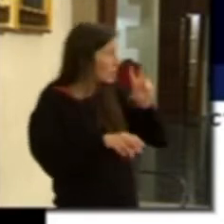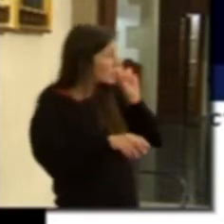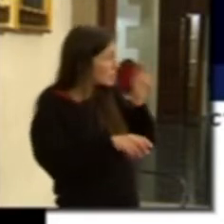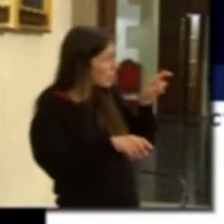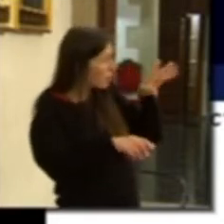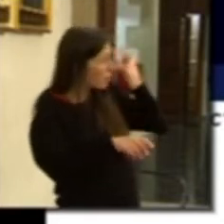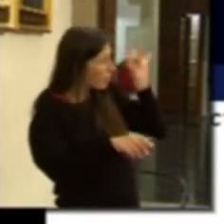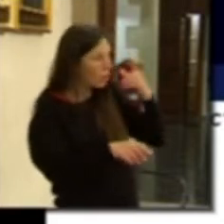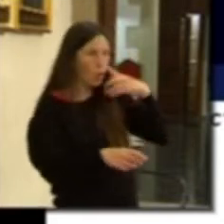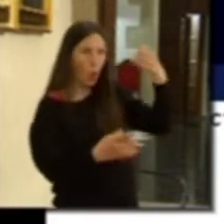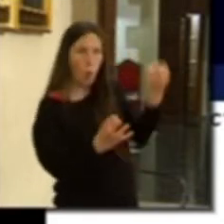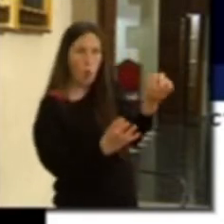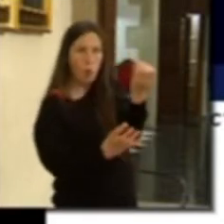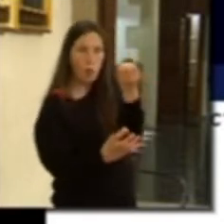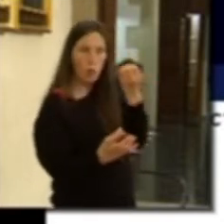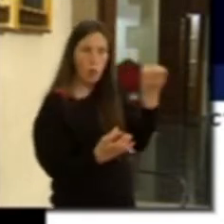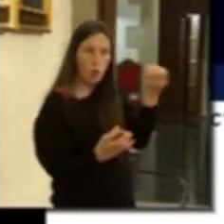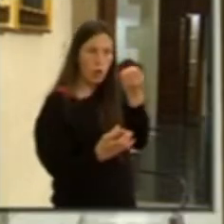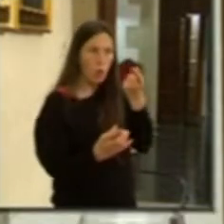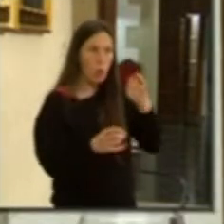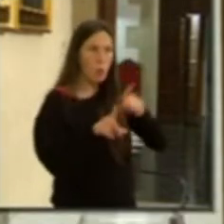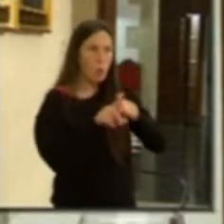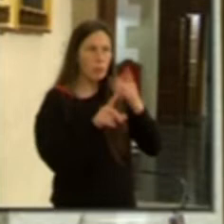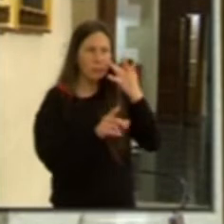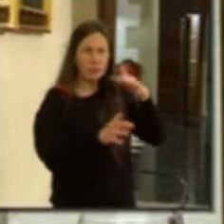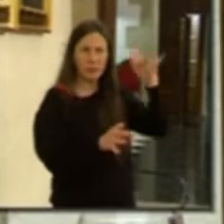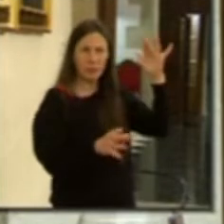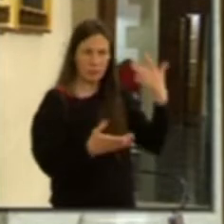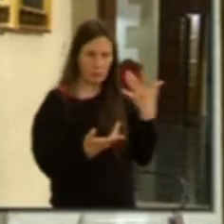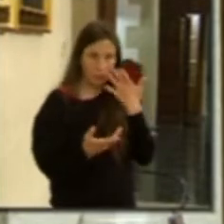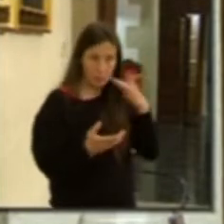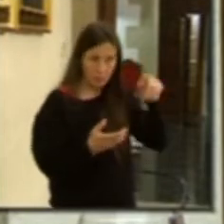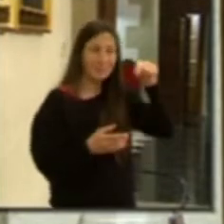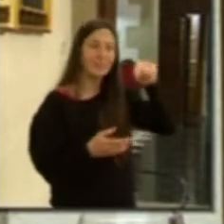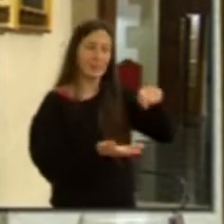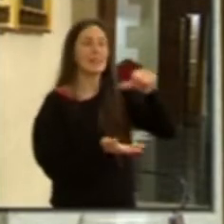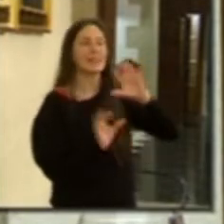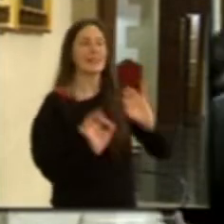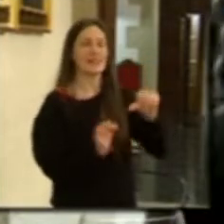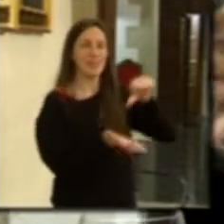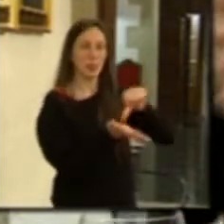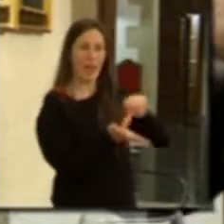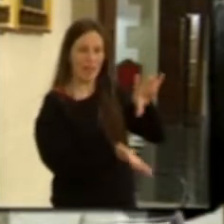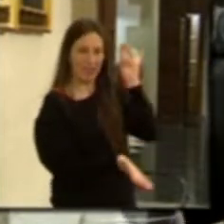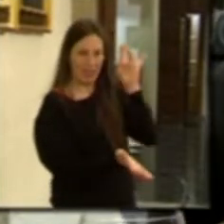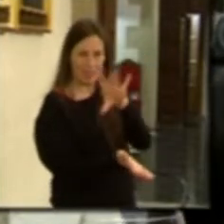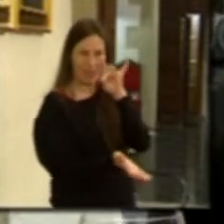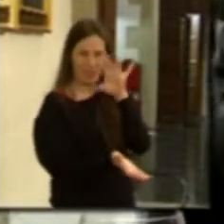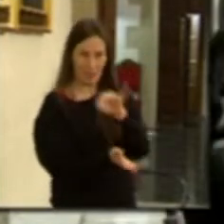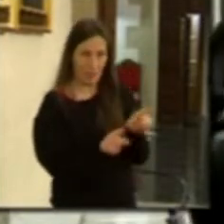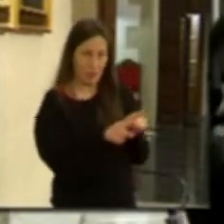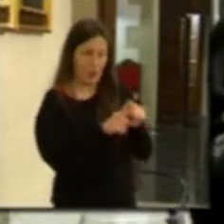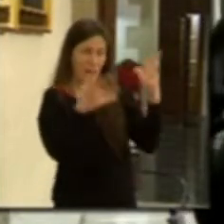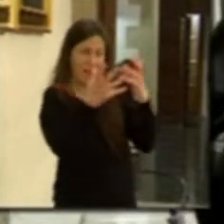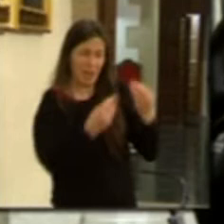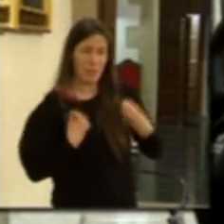mica, que tenen llum. I alguns llums són molt brillants. Aquelles són les ciutats. Per tant, estem parlant d'aquesta concentració